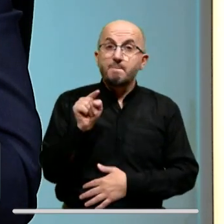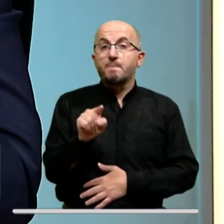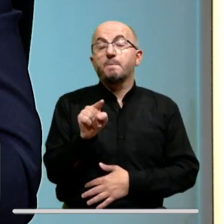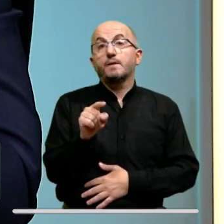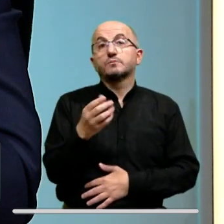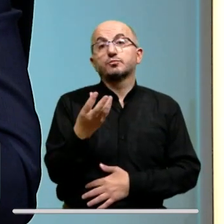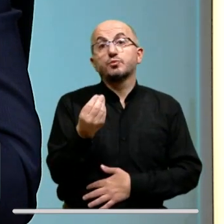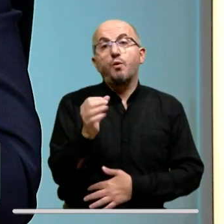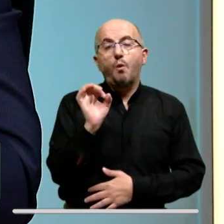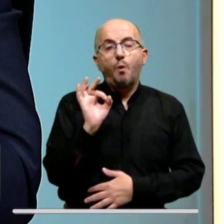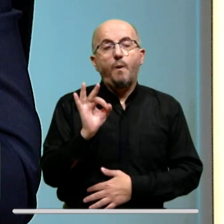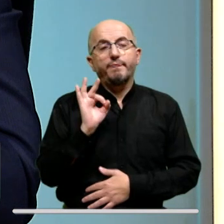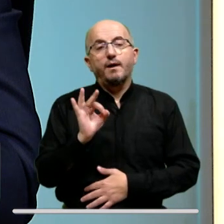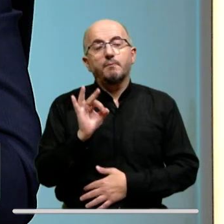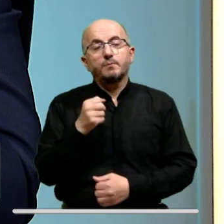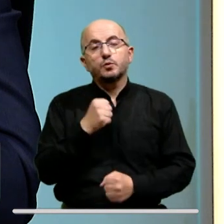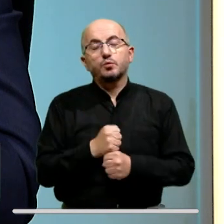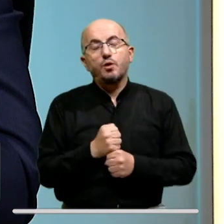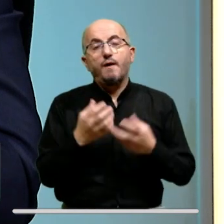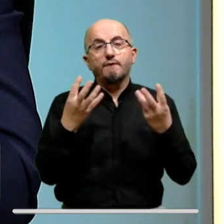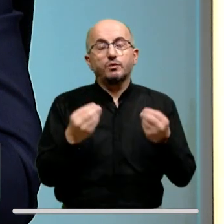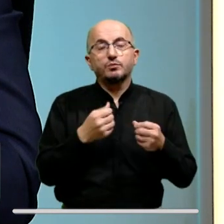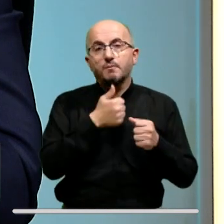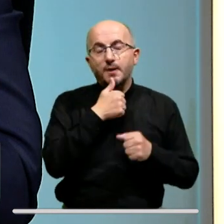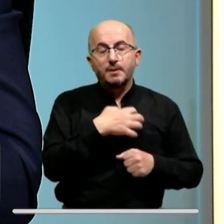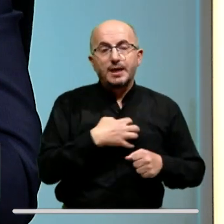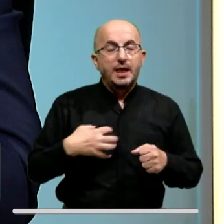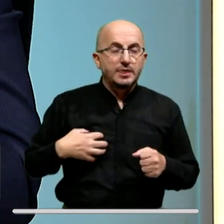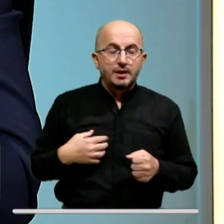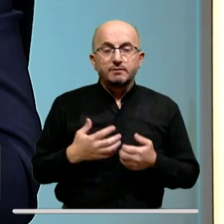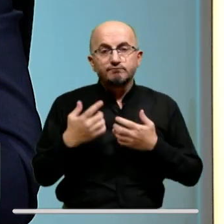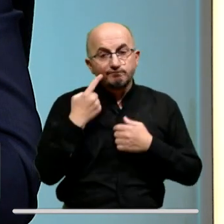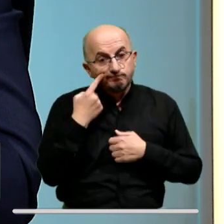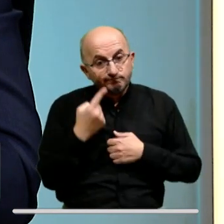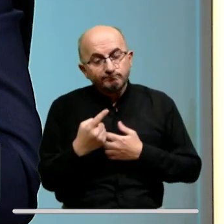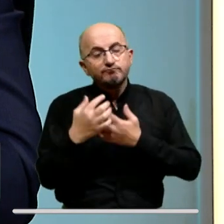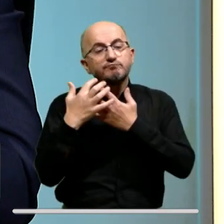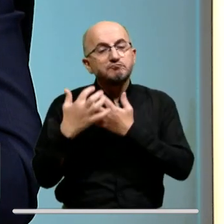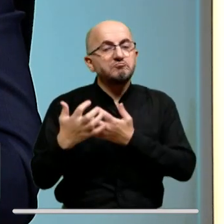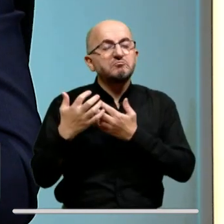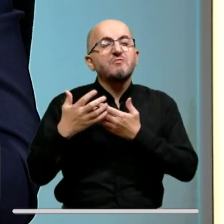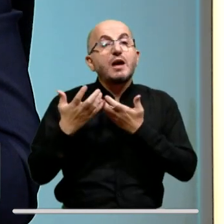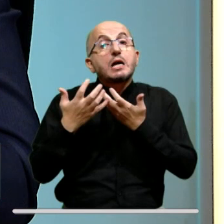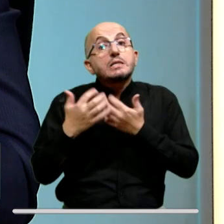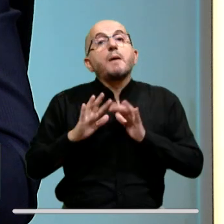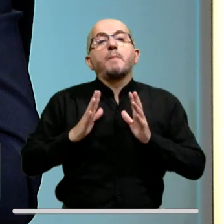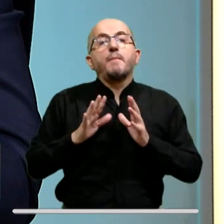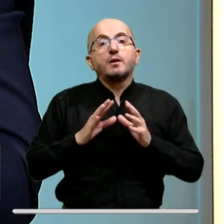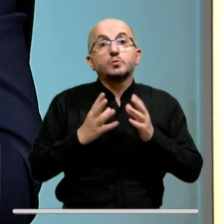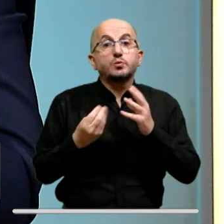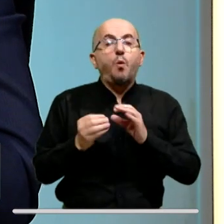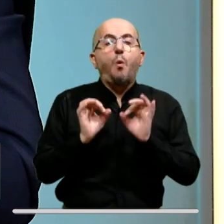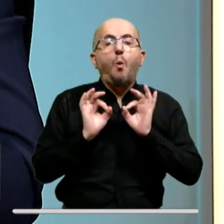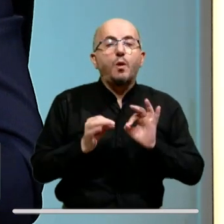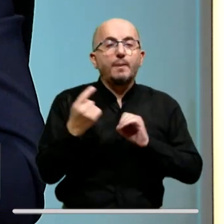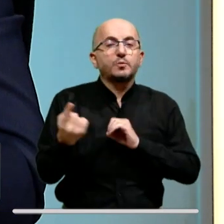ne kadar önemli bir görev olduğunu, babayla anneyle ilgilenmenin ya da ilgilenmemenin ne kadar önemli bir şey